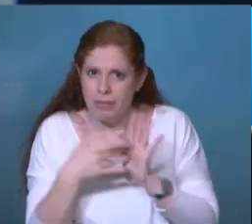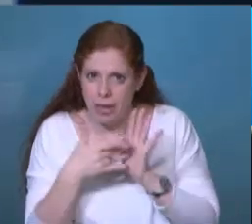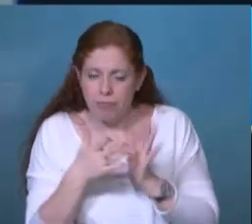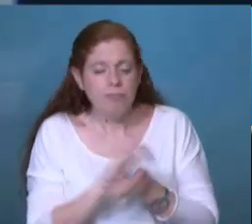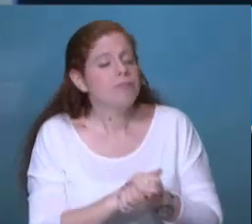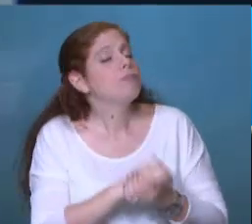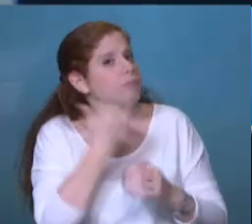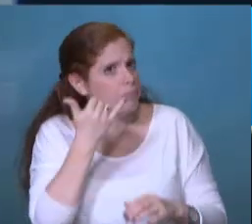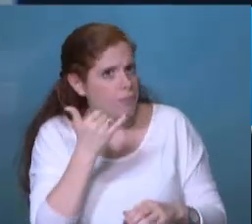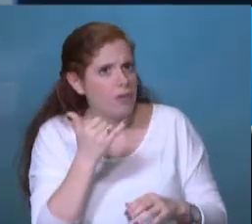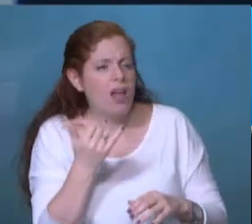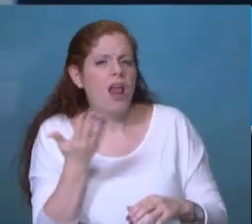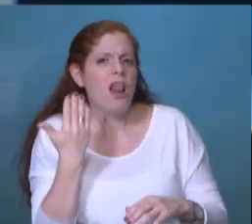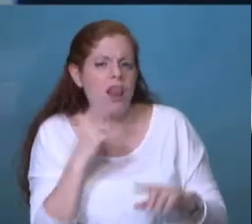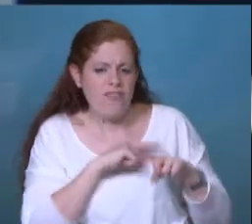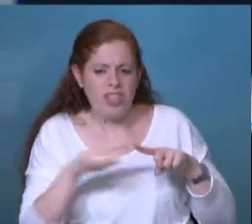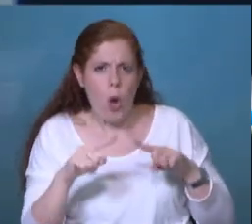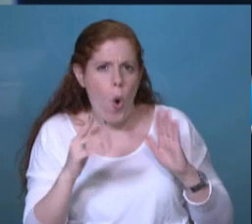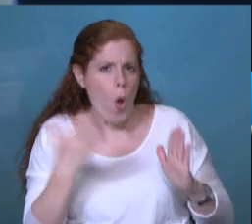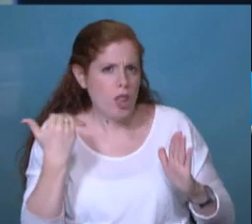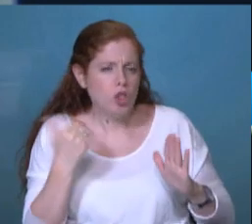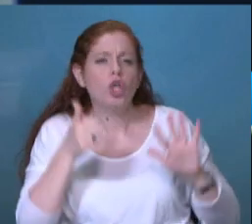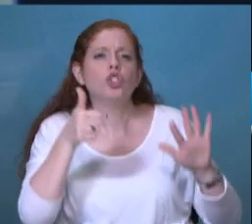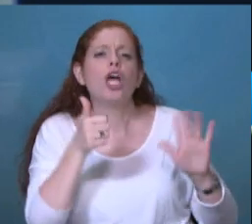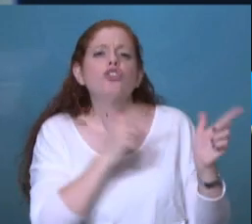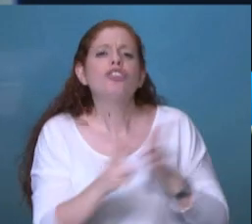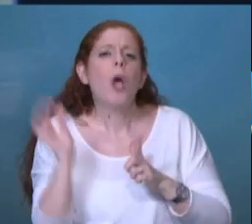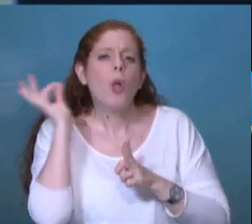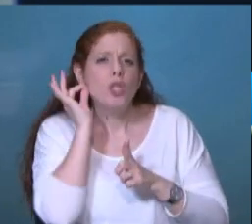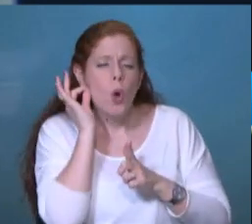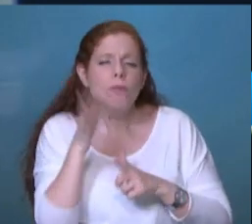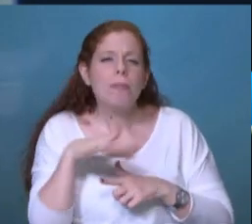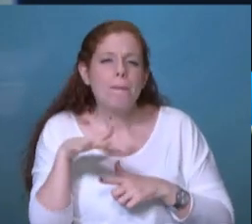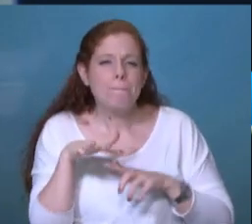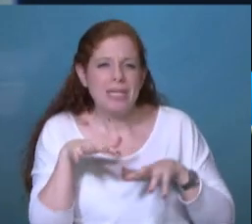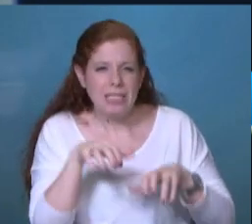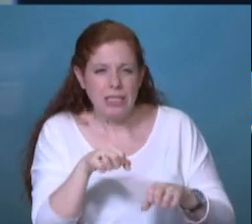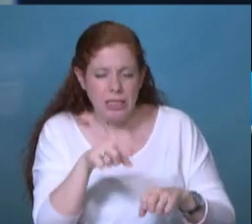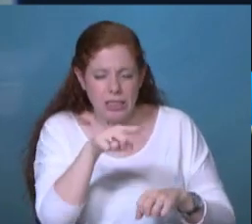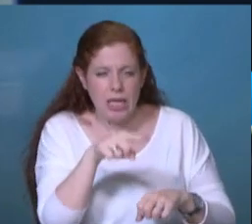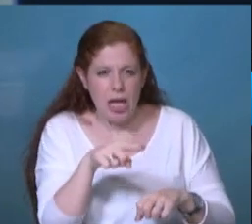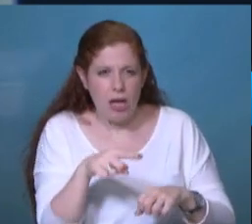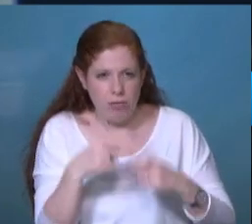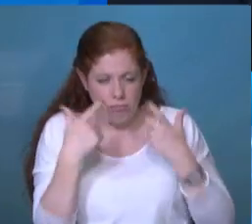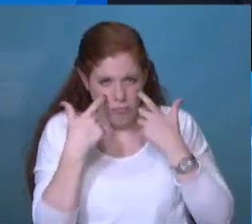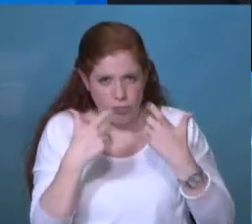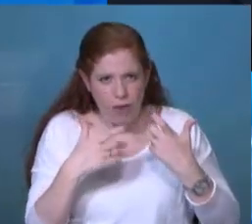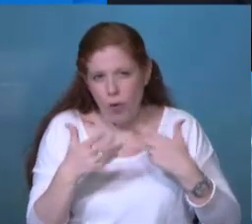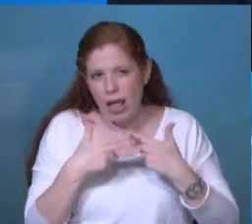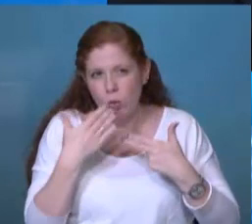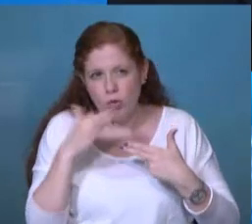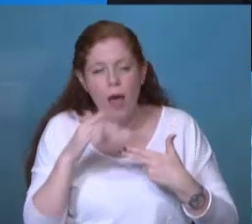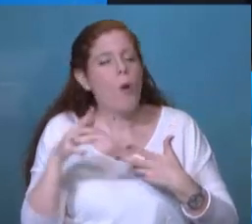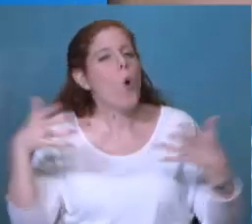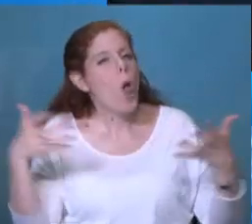אכן, התרחש לפני כחודש 6 טירוניות בבסיס משמר הגבול שמצפון לירושלים. כל הפלוגה ירדה